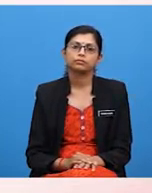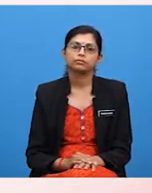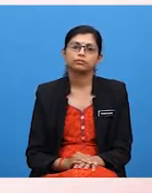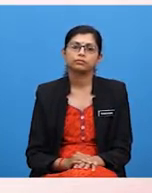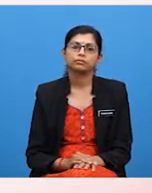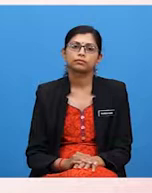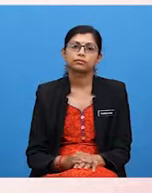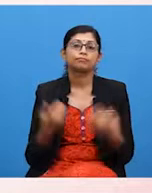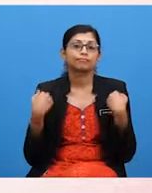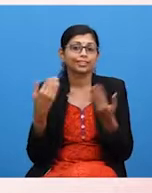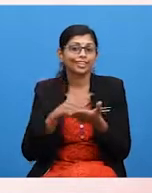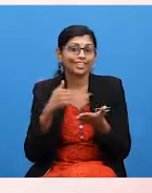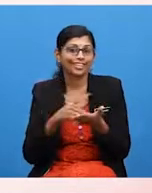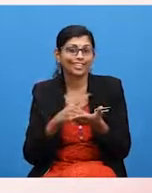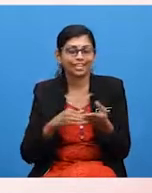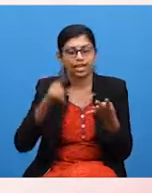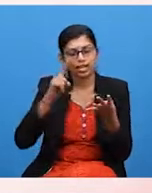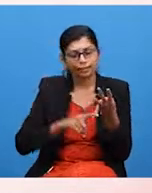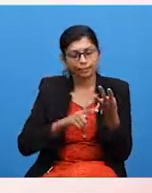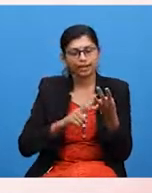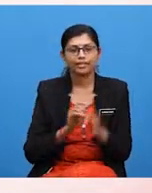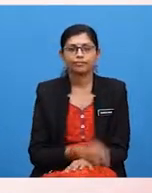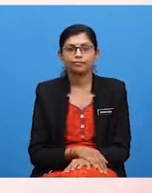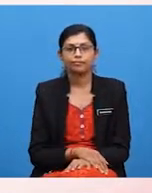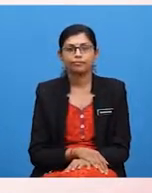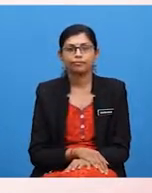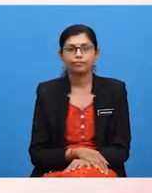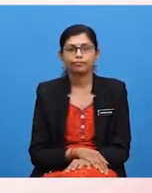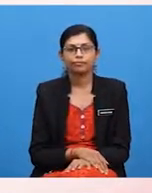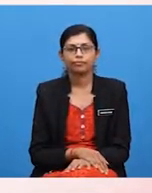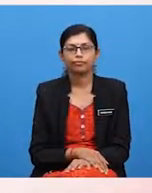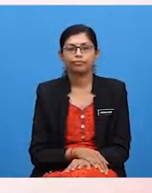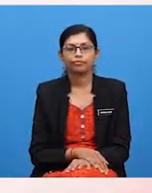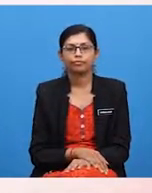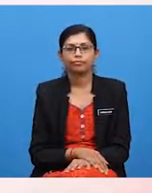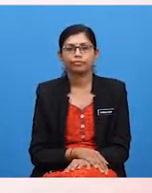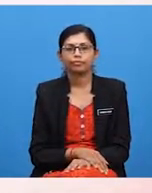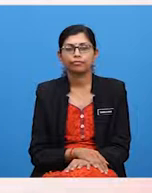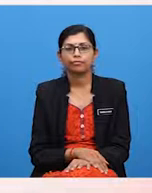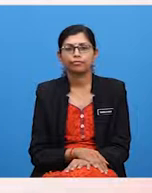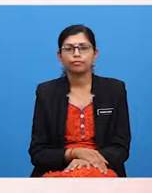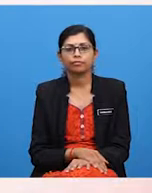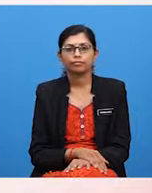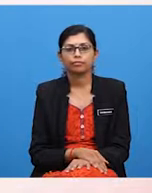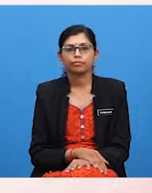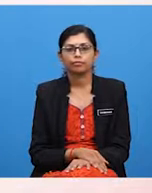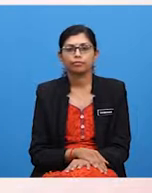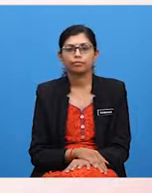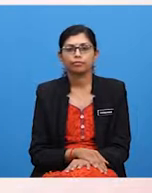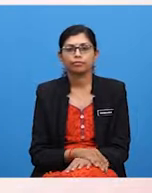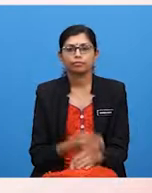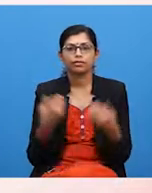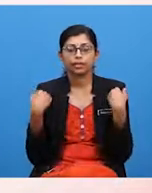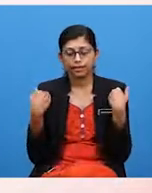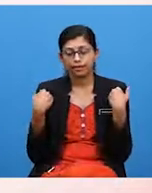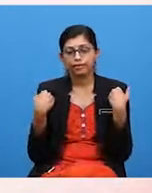Keempat, sesetengah tumbuhan yang mengalami pertumbuhan sekunder mempunyai cambium